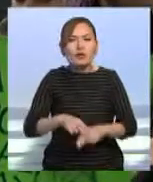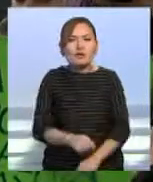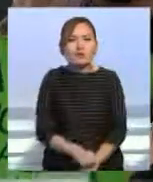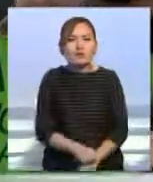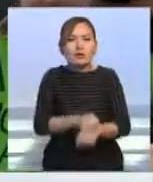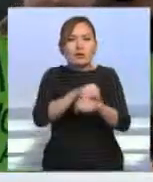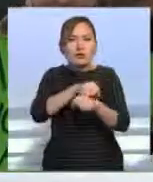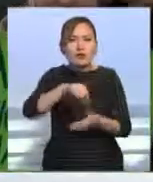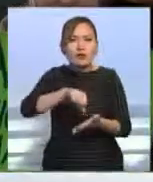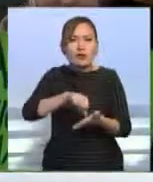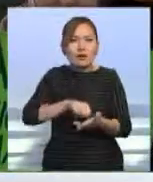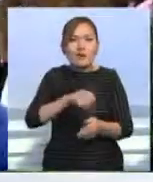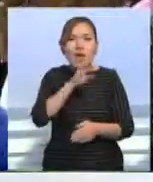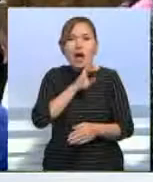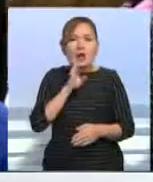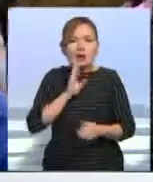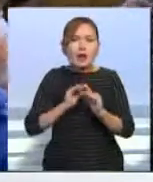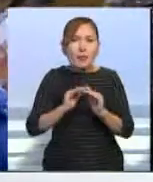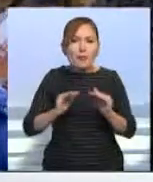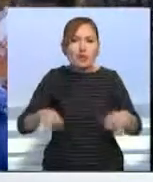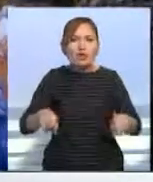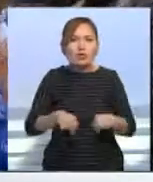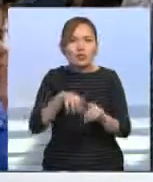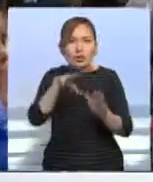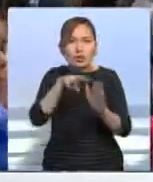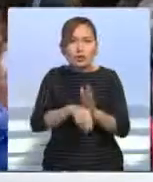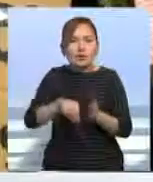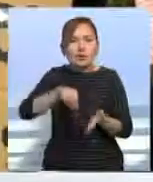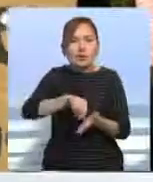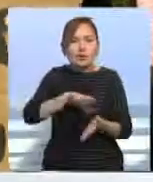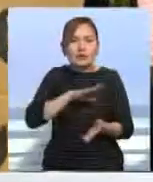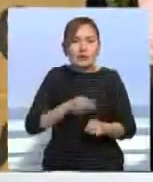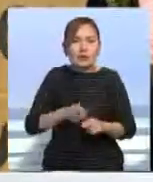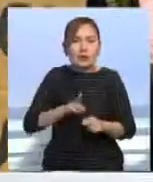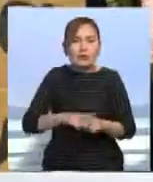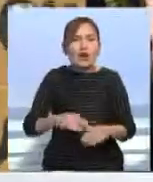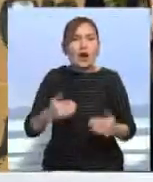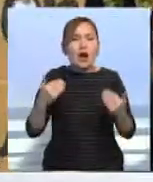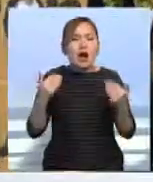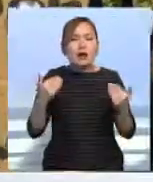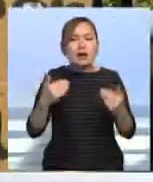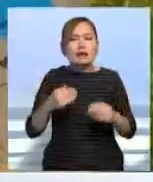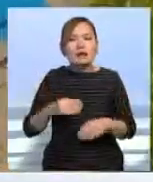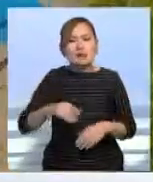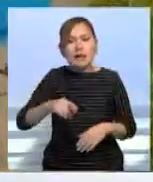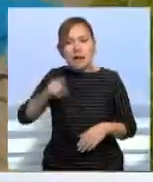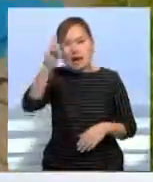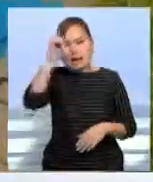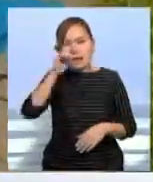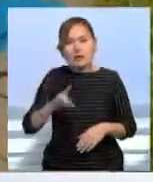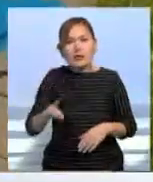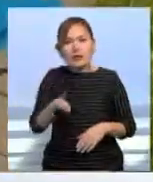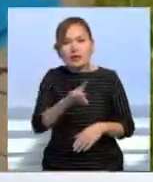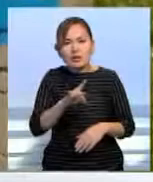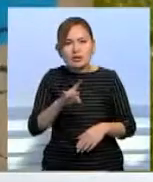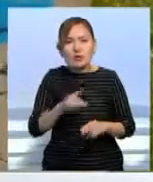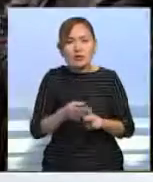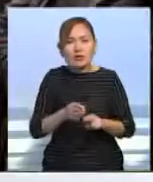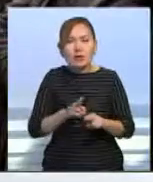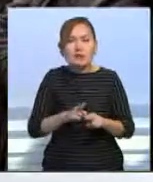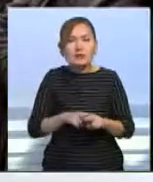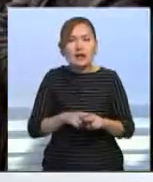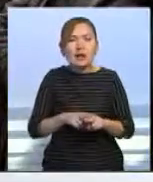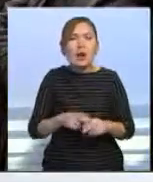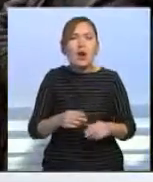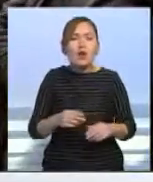сириялық әйелдер мен балалар. Ереуілшілер Германиядағы туыстарымен қауышуын жеделдетуін талап етіп отыр. Босқындардың айтуынша,